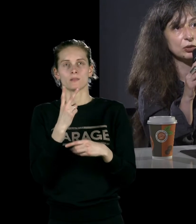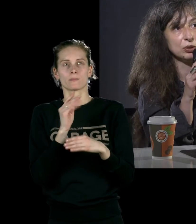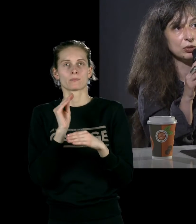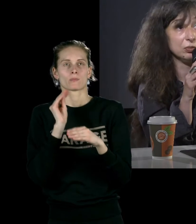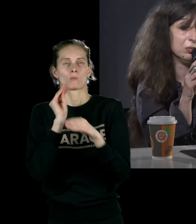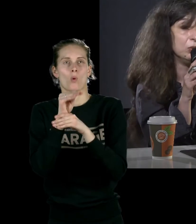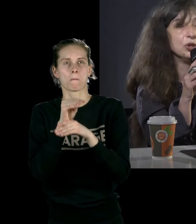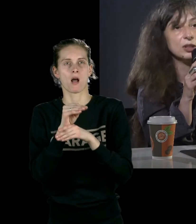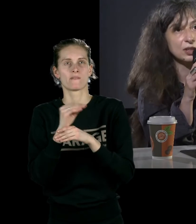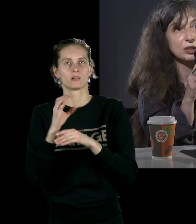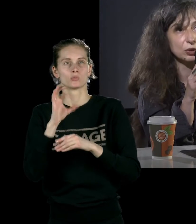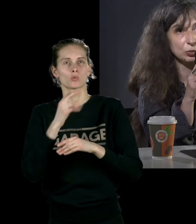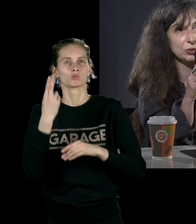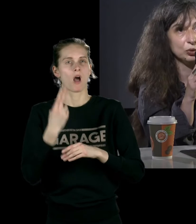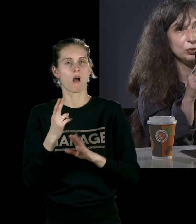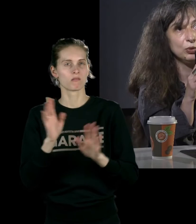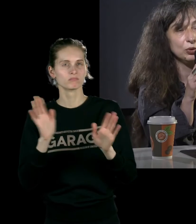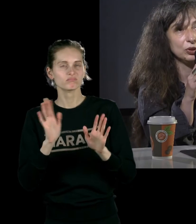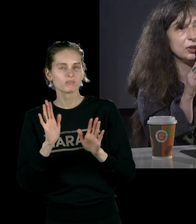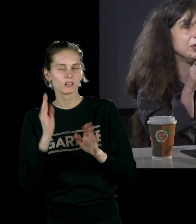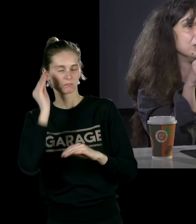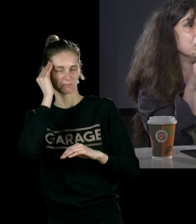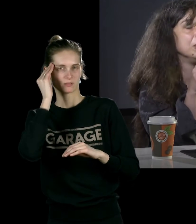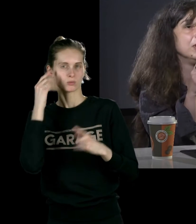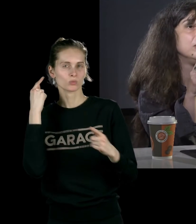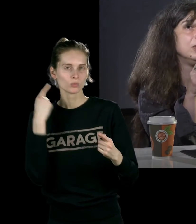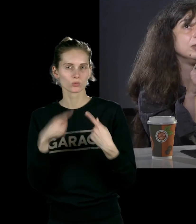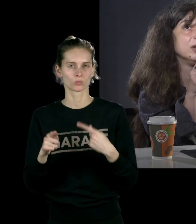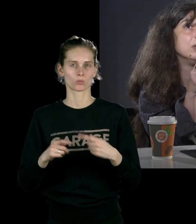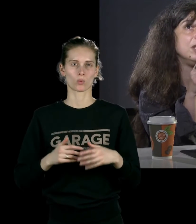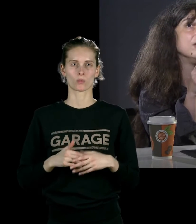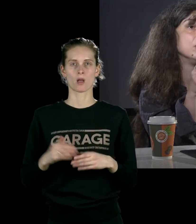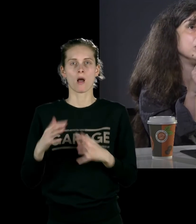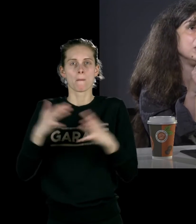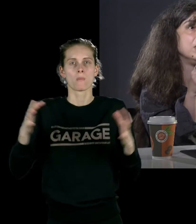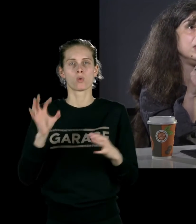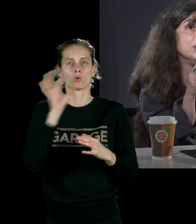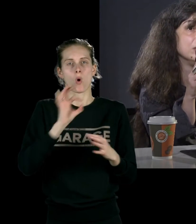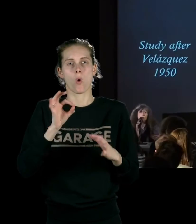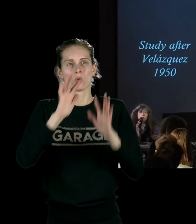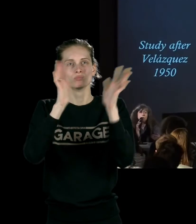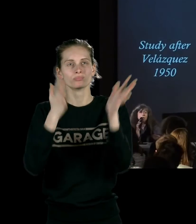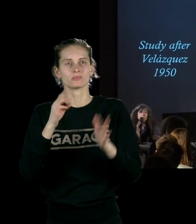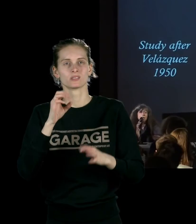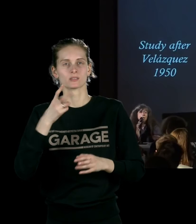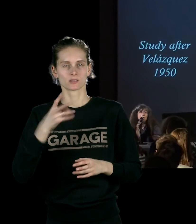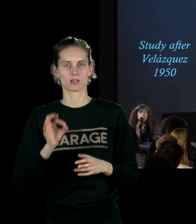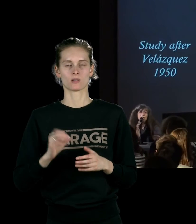человека, который должен игнорировать собственную плоть, должен игнорировать собственное тело вот этим самым криком, который есть крик